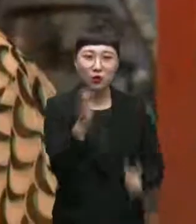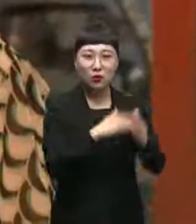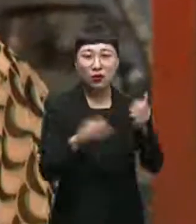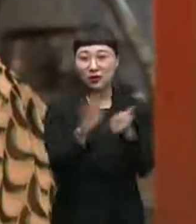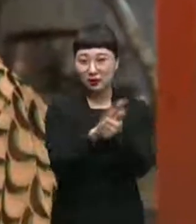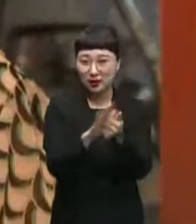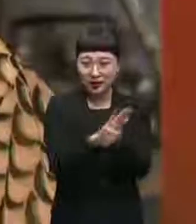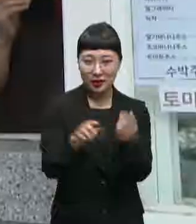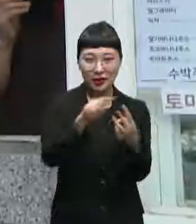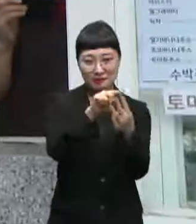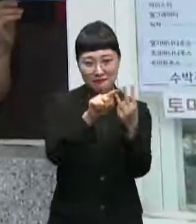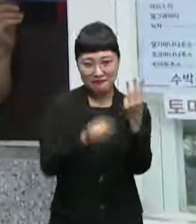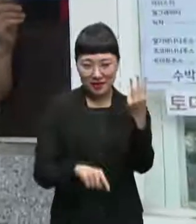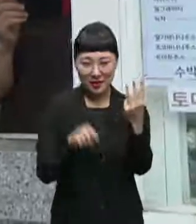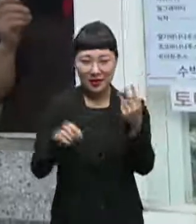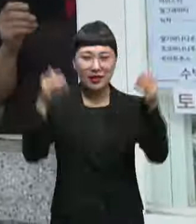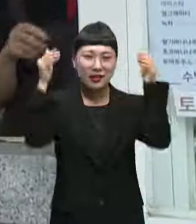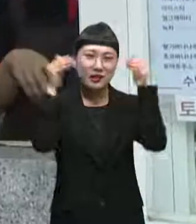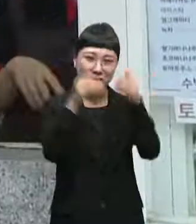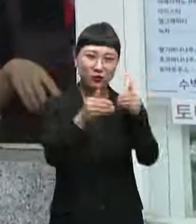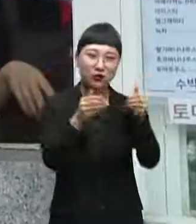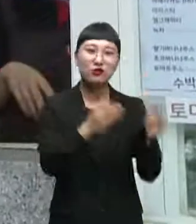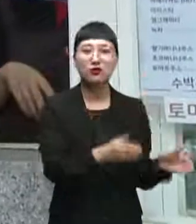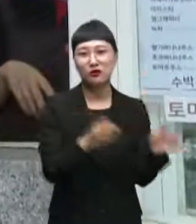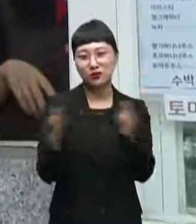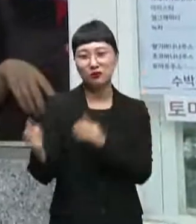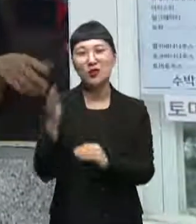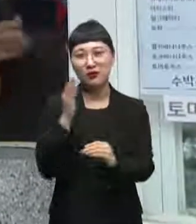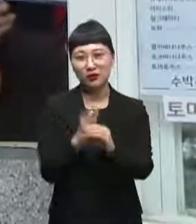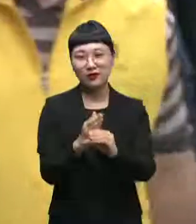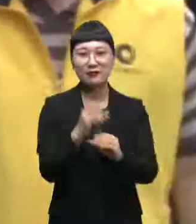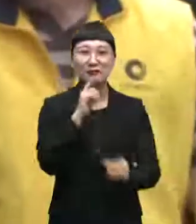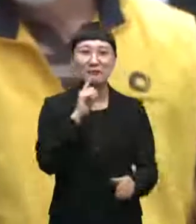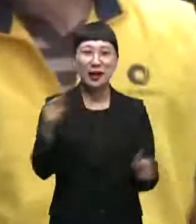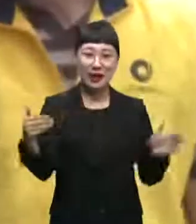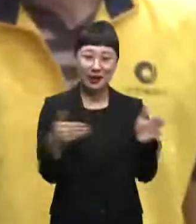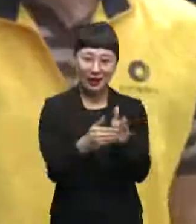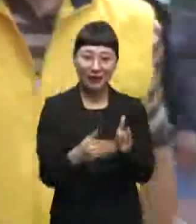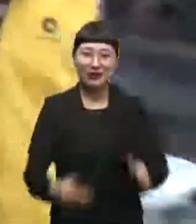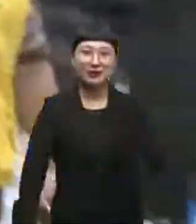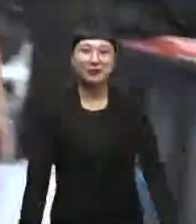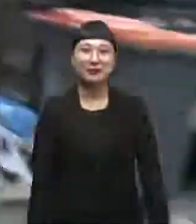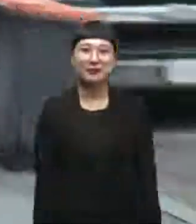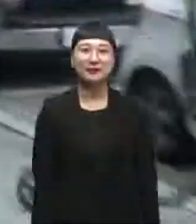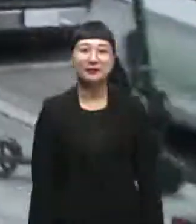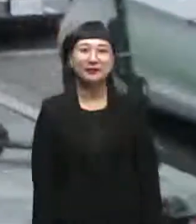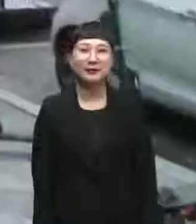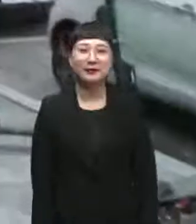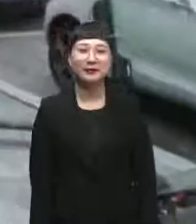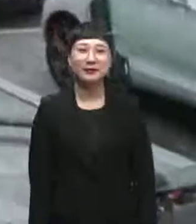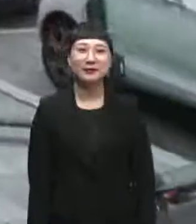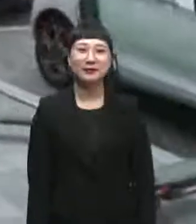등 3대 민생 분야를 집중적으로 챙기겠다고 말했습니다. NIB 뉴스 원태규입니다.